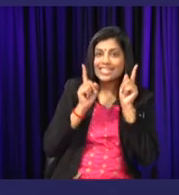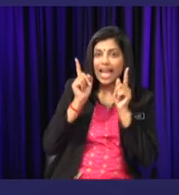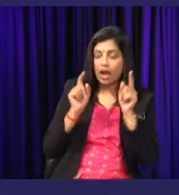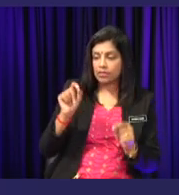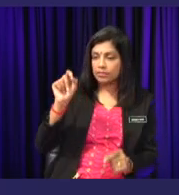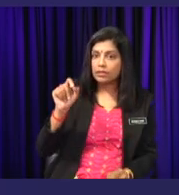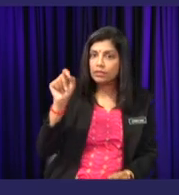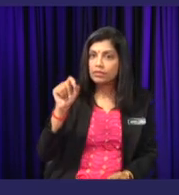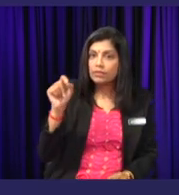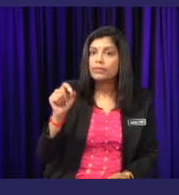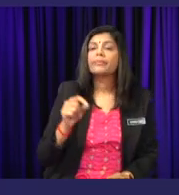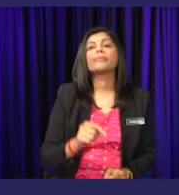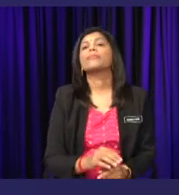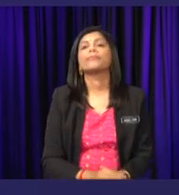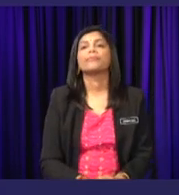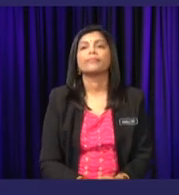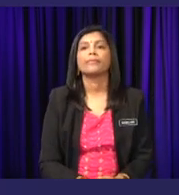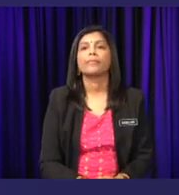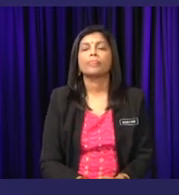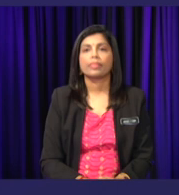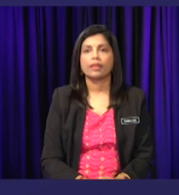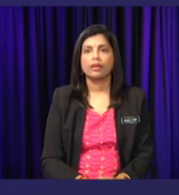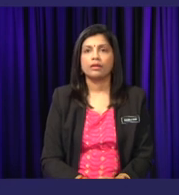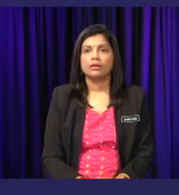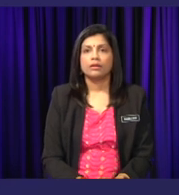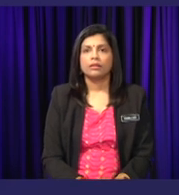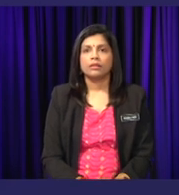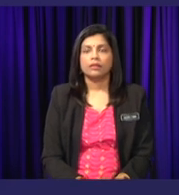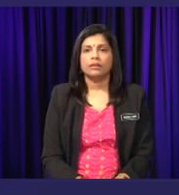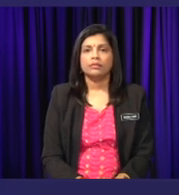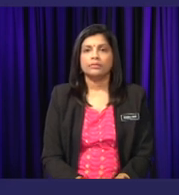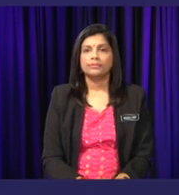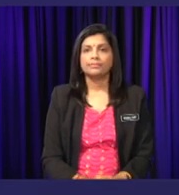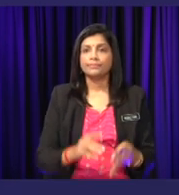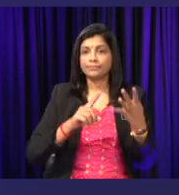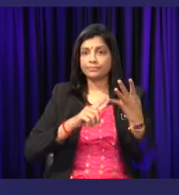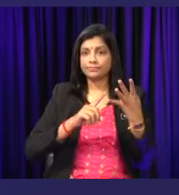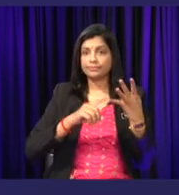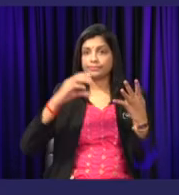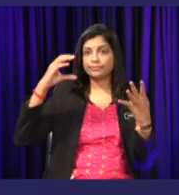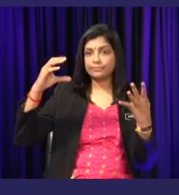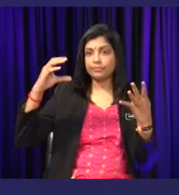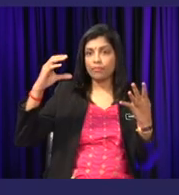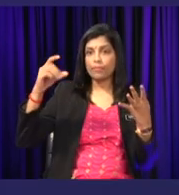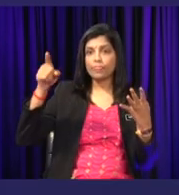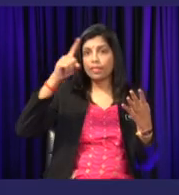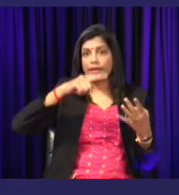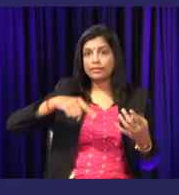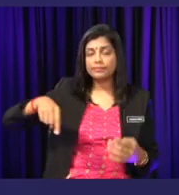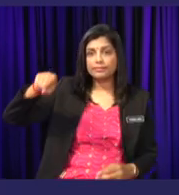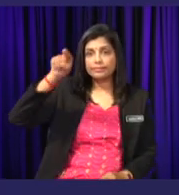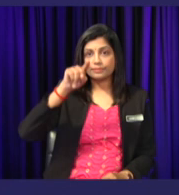penting atau menarik baik seterusnya ada lagi yaitu bulekan